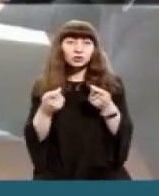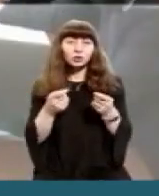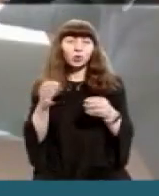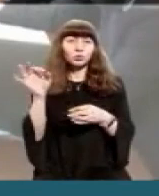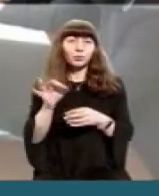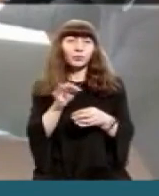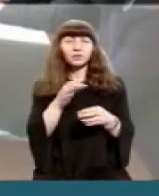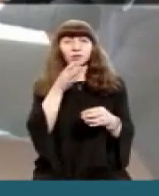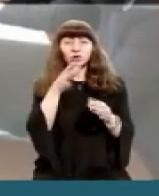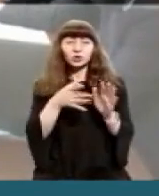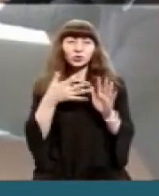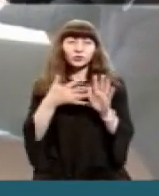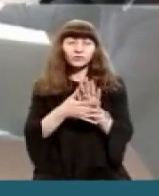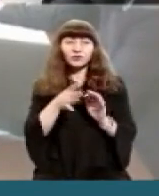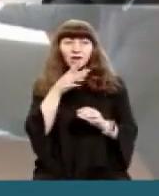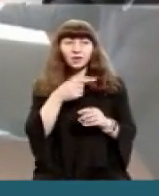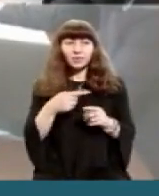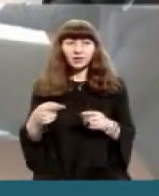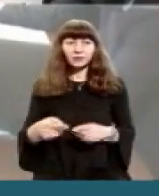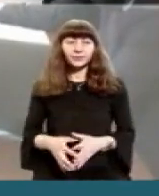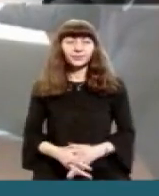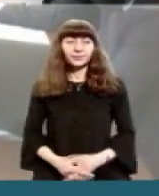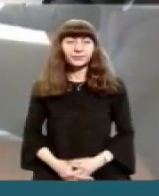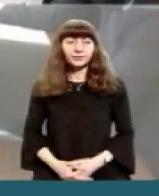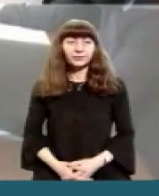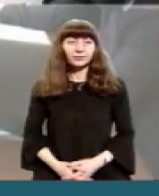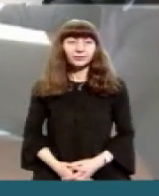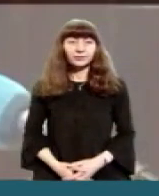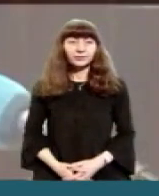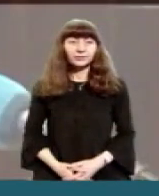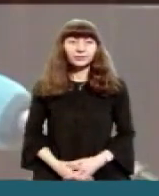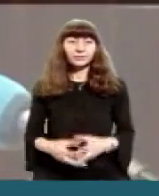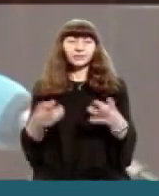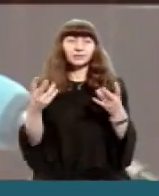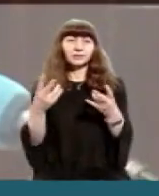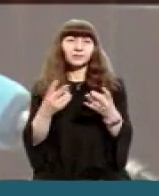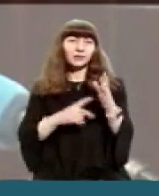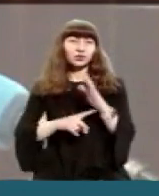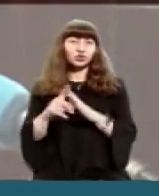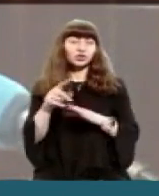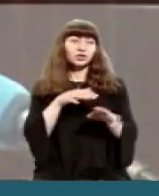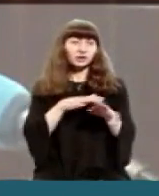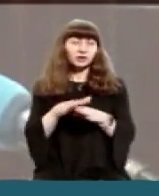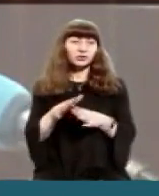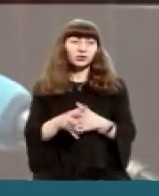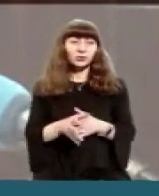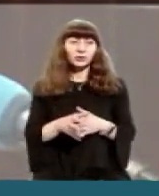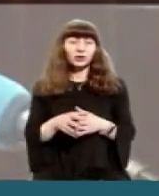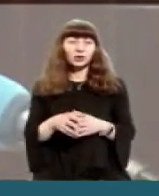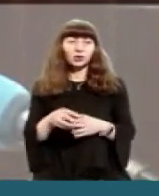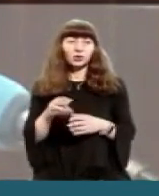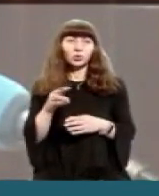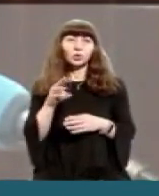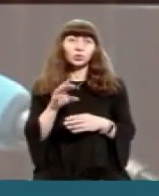требующий времени. Отрабатывайте. Начните реализовывать. Вот только по